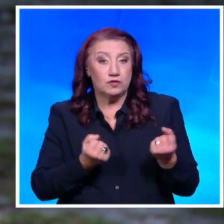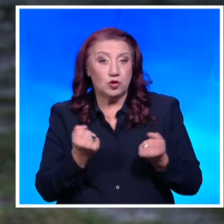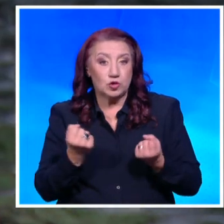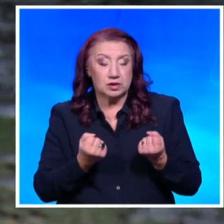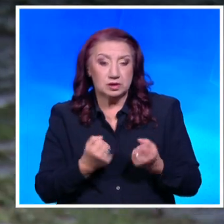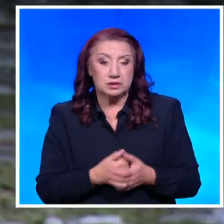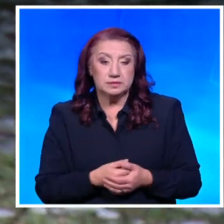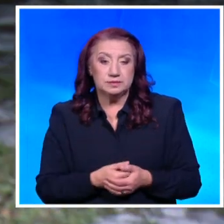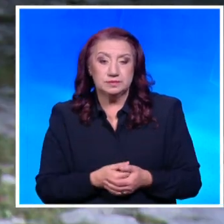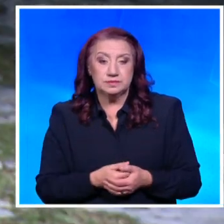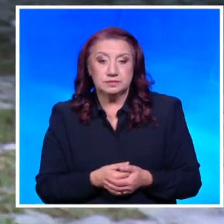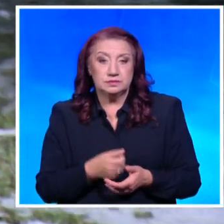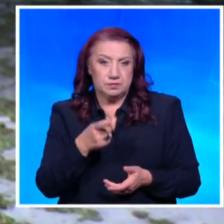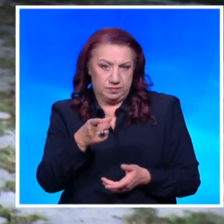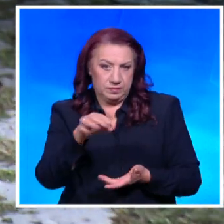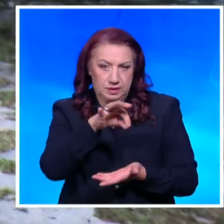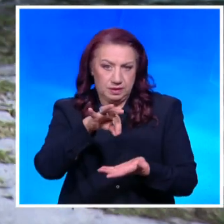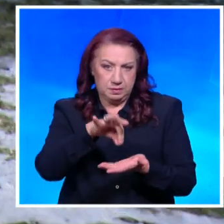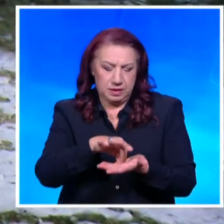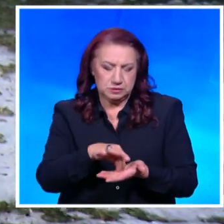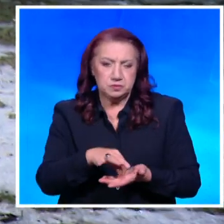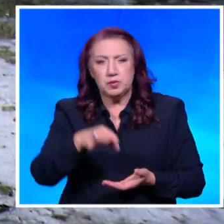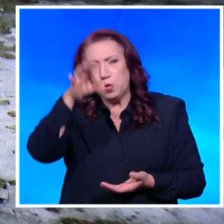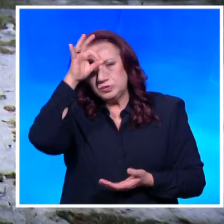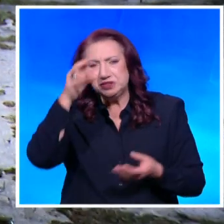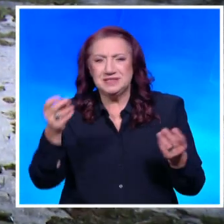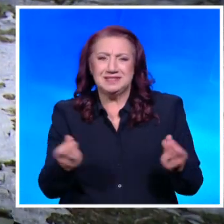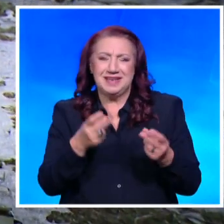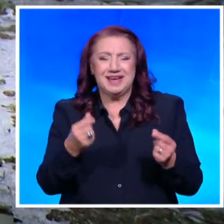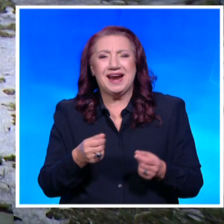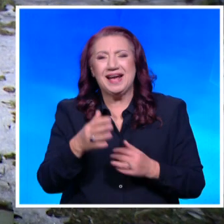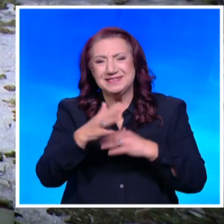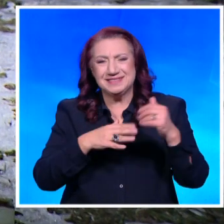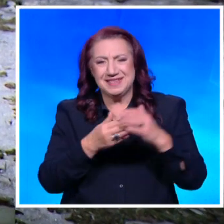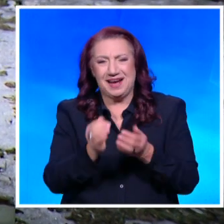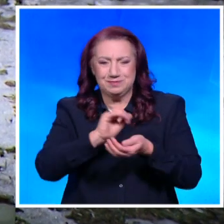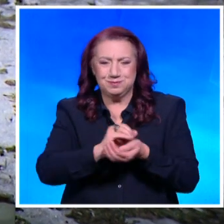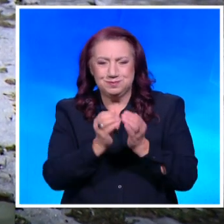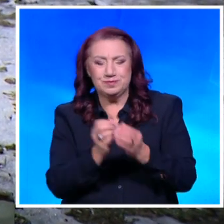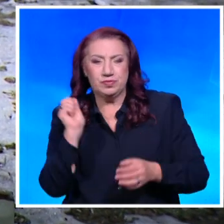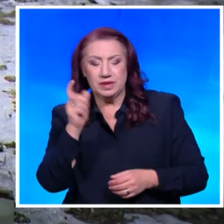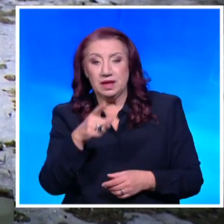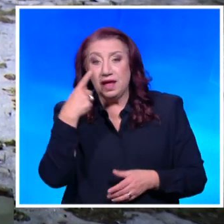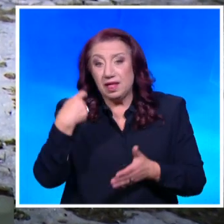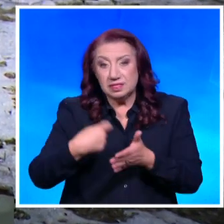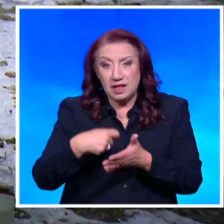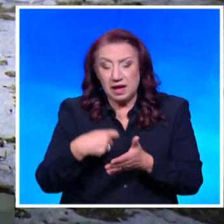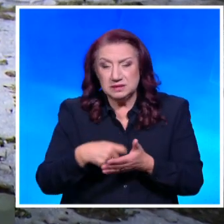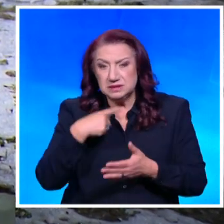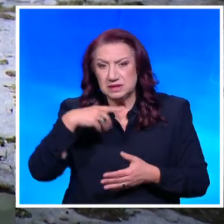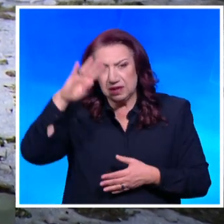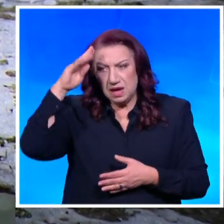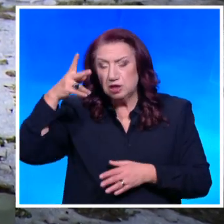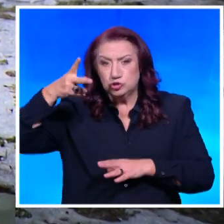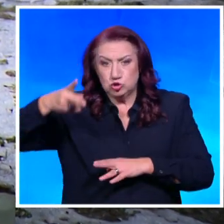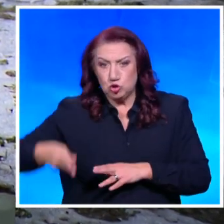Здравейте, случката се разиграва тук. Докато ученици играят с снежни топки през сградата на училището, таксиметров шофьор спира и открива стрелба с газов